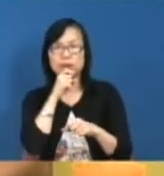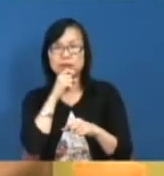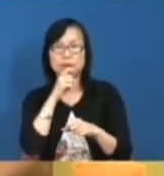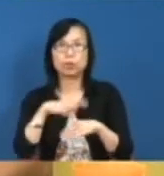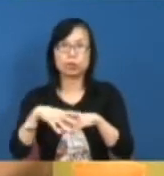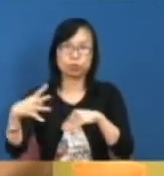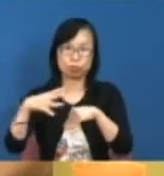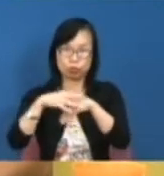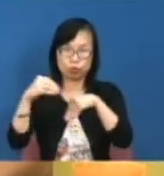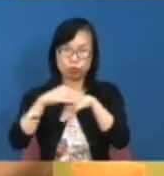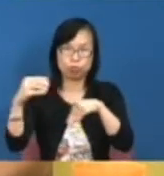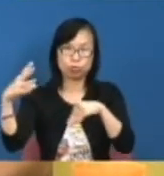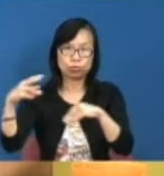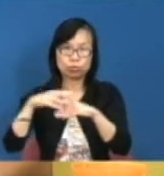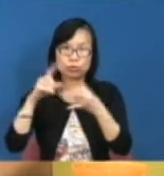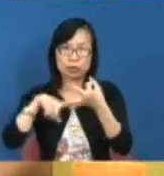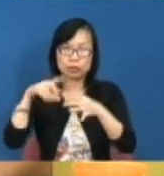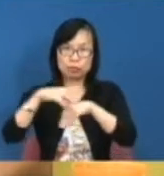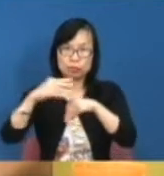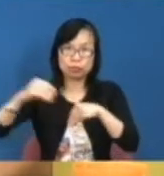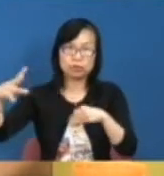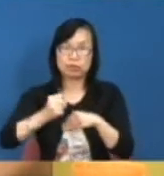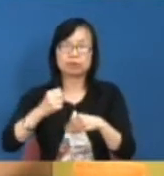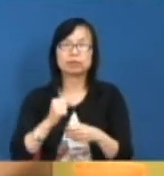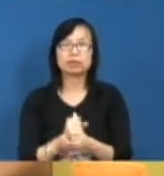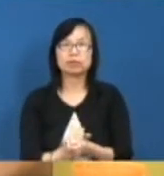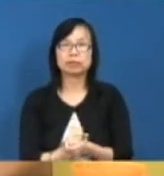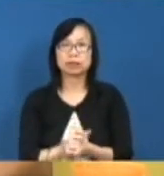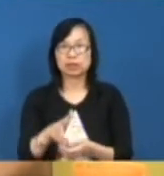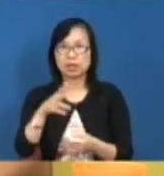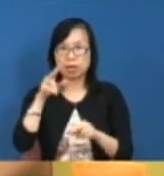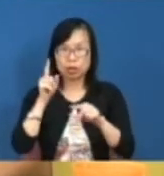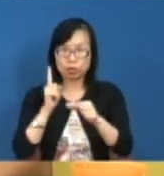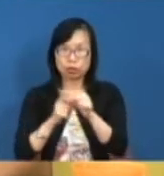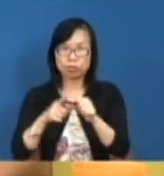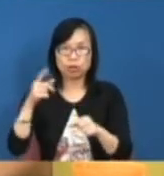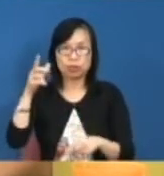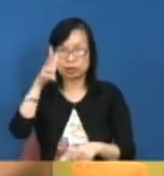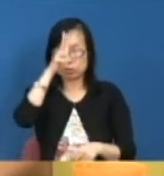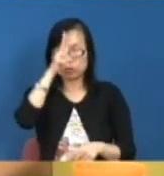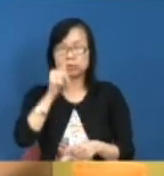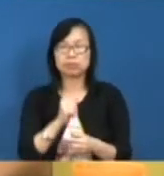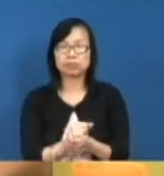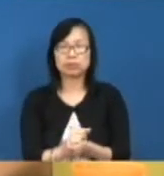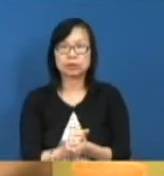間，即係整個嘅中共官僚系統裏邊嘅腐敗啊，嗰種